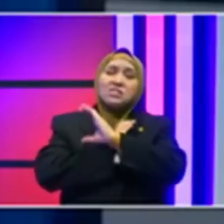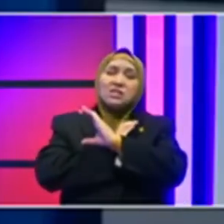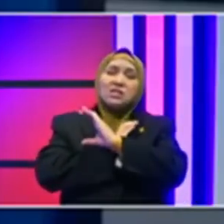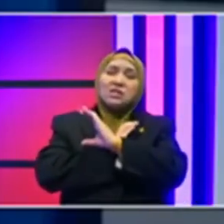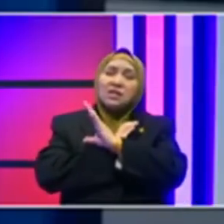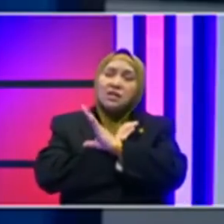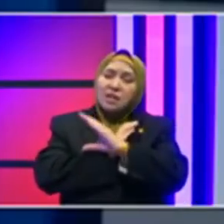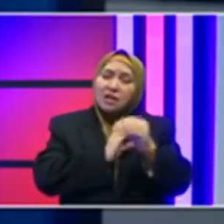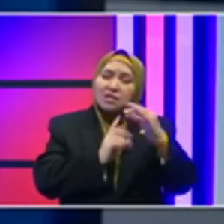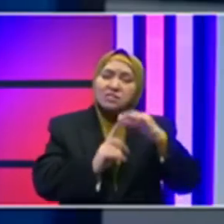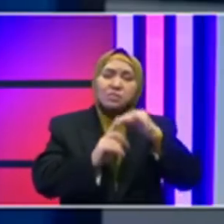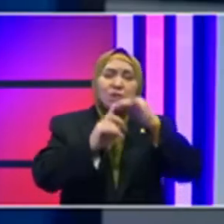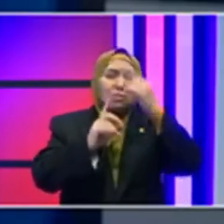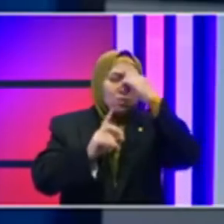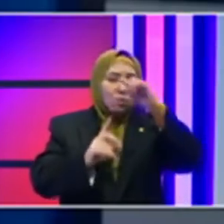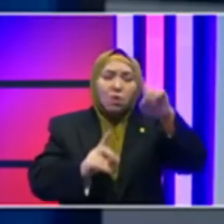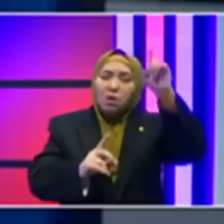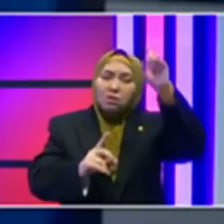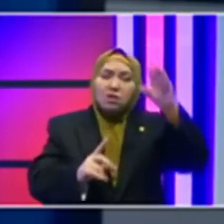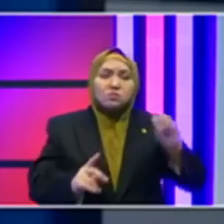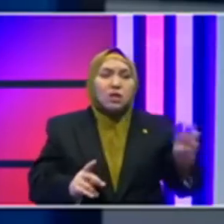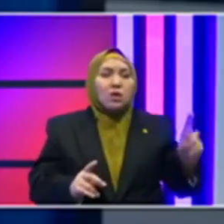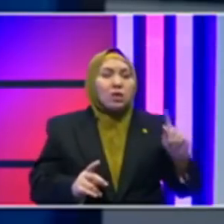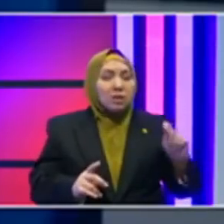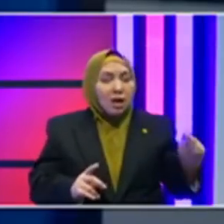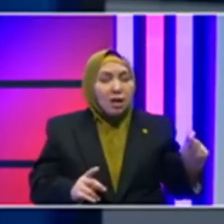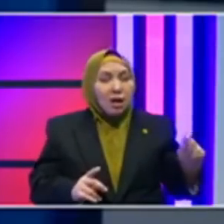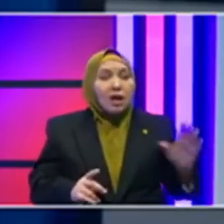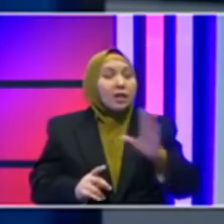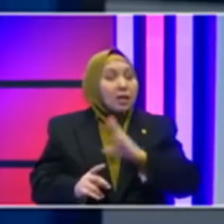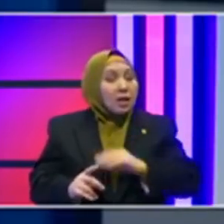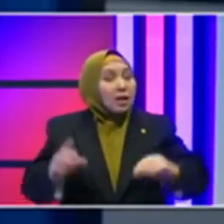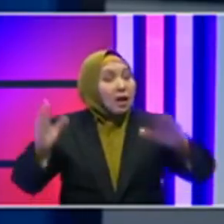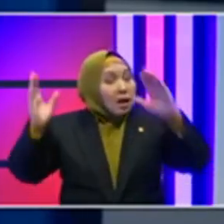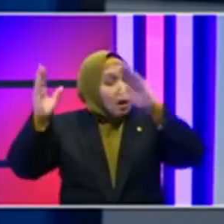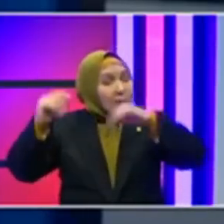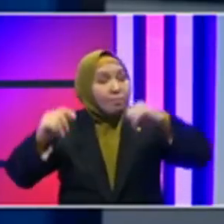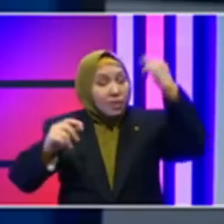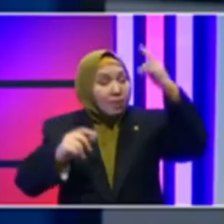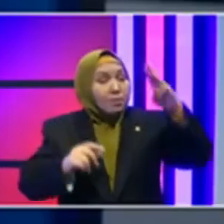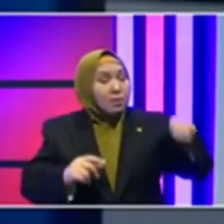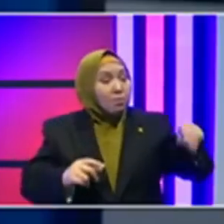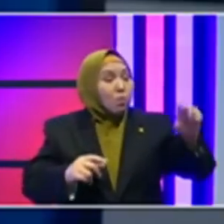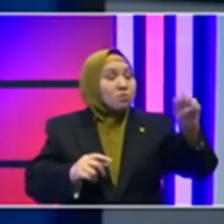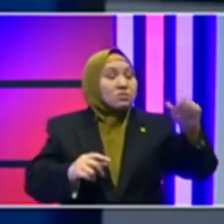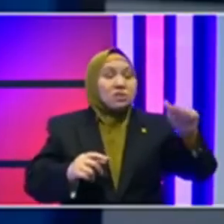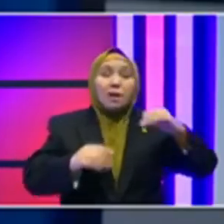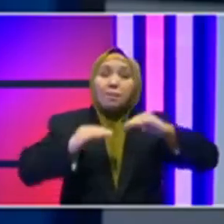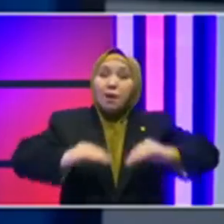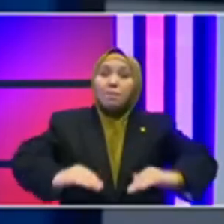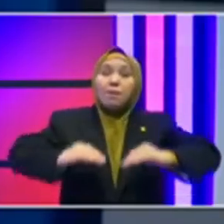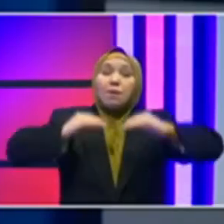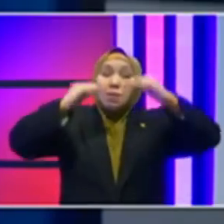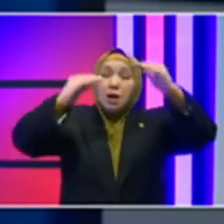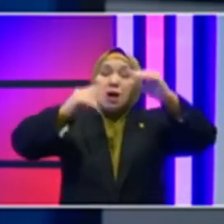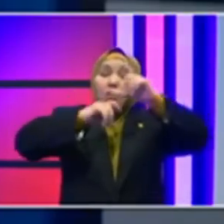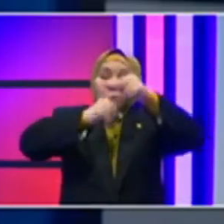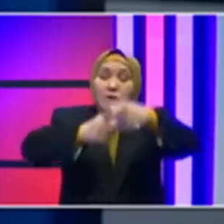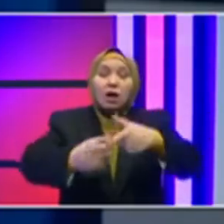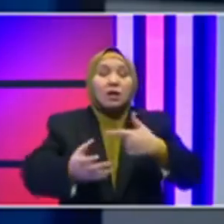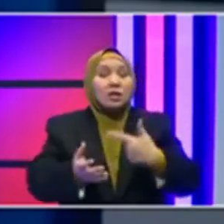istimewa bagi Allah subhanahu wa ta'ala dan agar Nabi Musa mencapai tingkatannya dalam anugerah ini